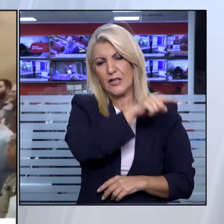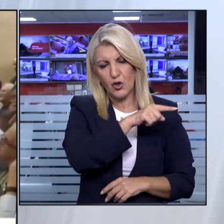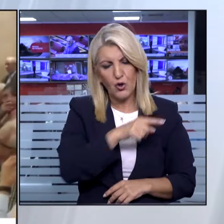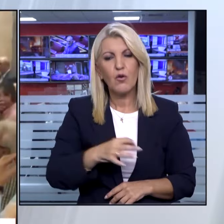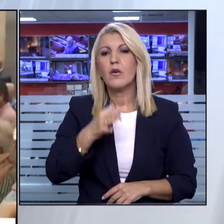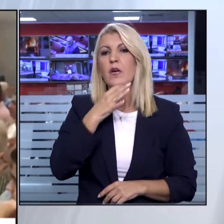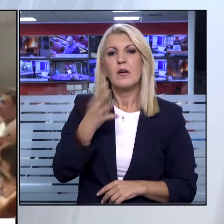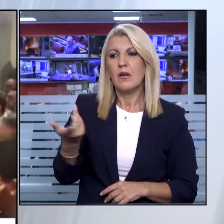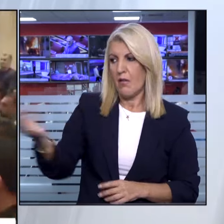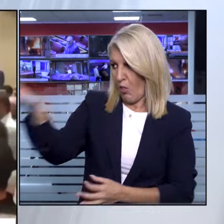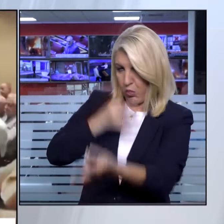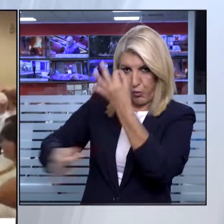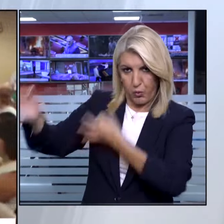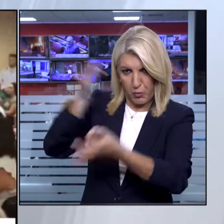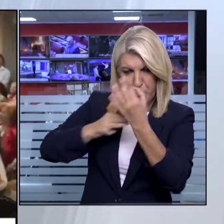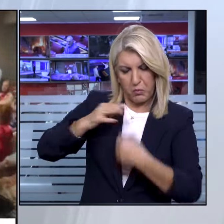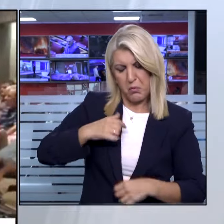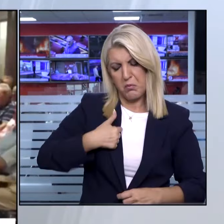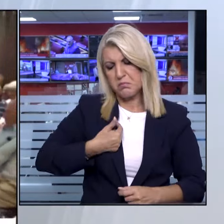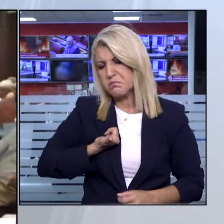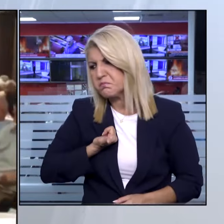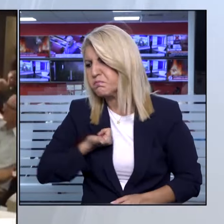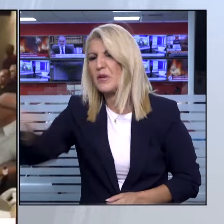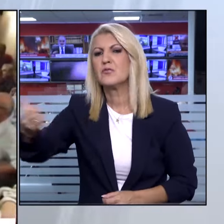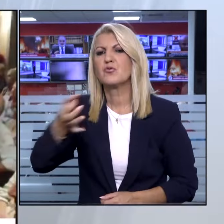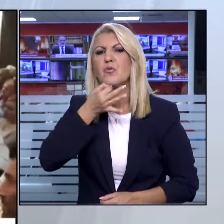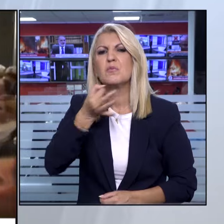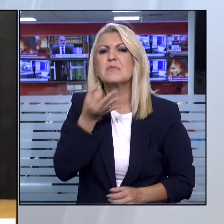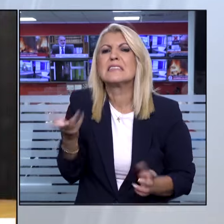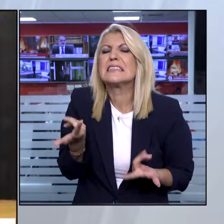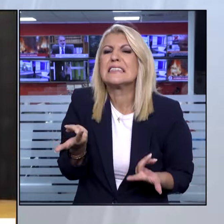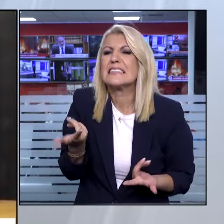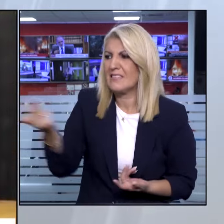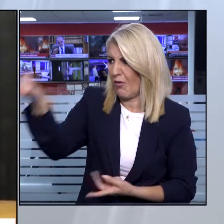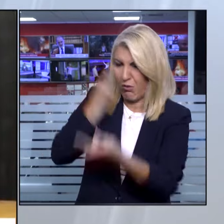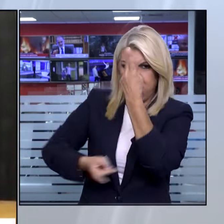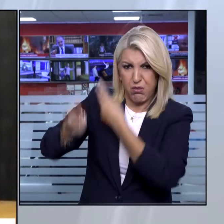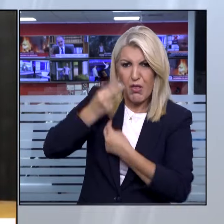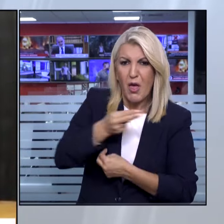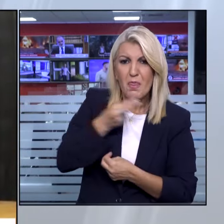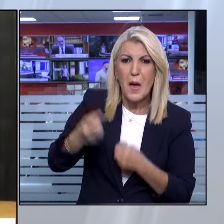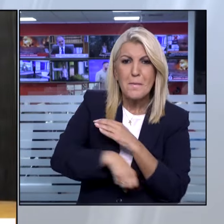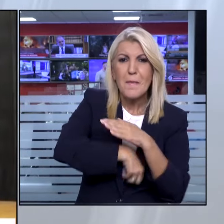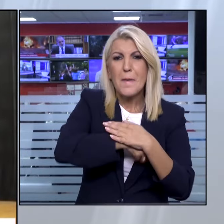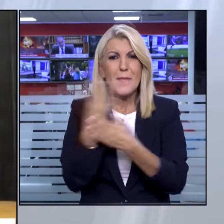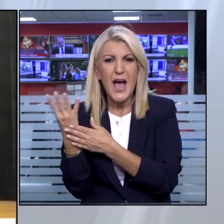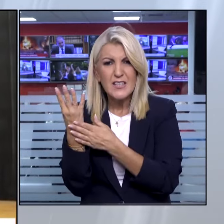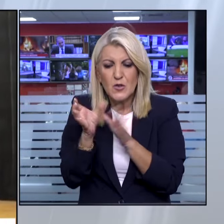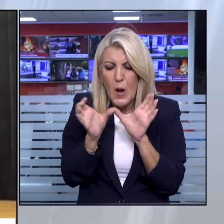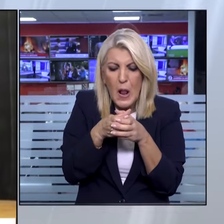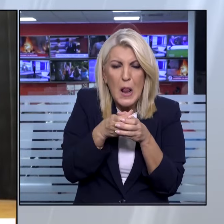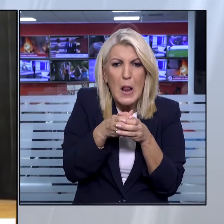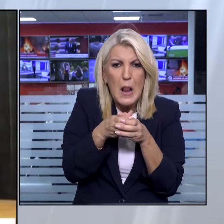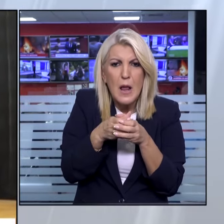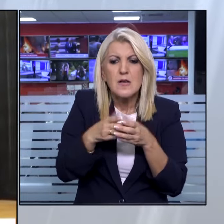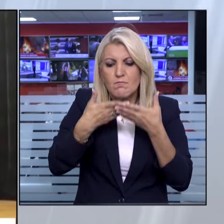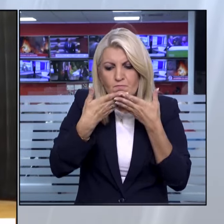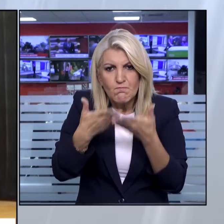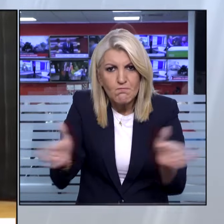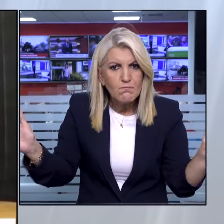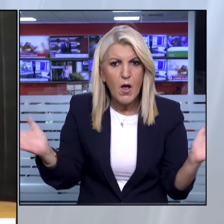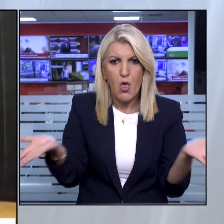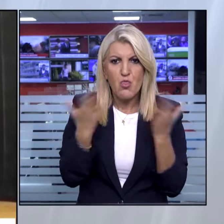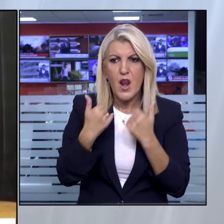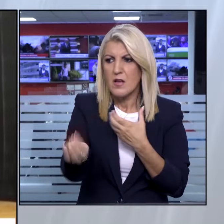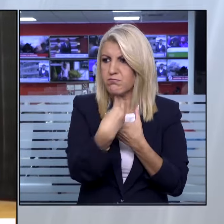τη δημιουργία ενός περίκλειστου ΠΑΣΟΚ. Πιο πιστό κόμμα. Θέλω παραδείγματα. Φτάνει πια με τις